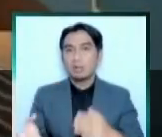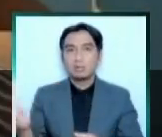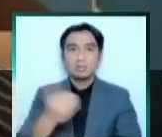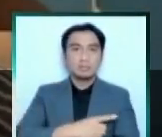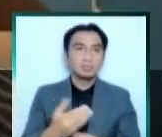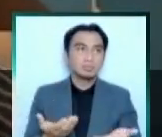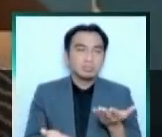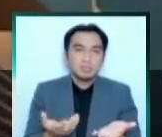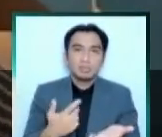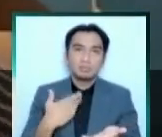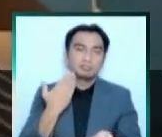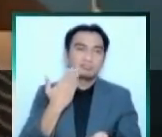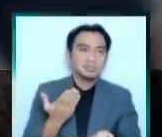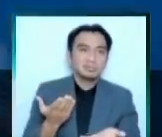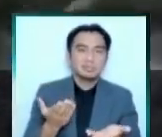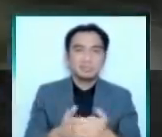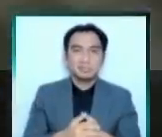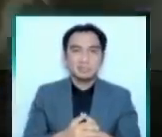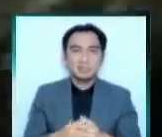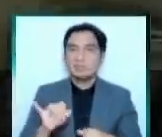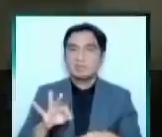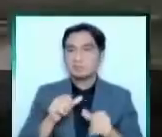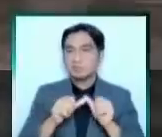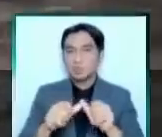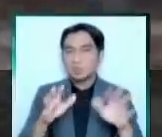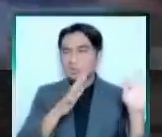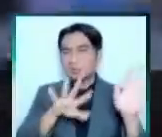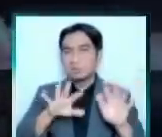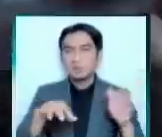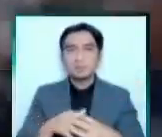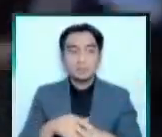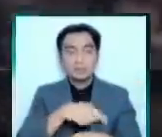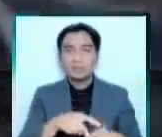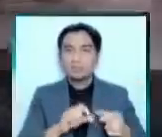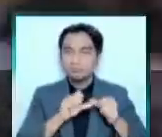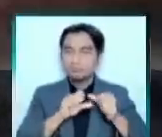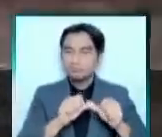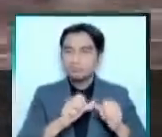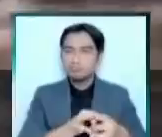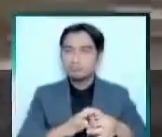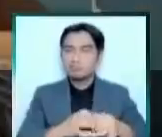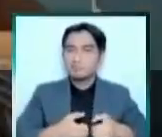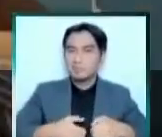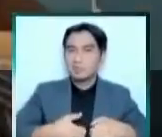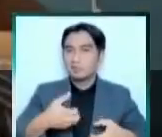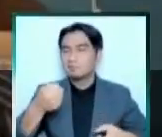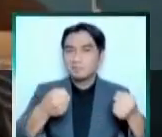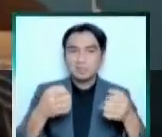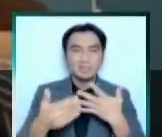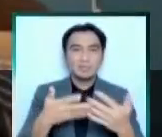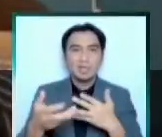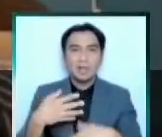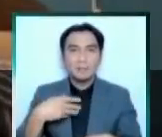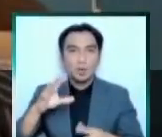my time to go. Akala ko I wouldn't make it. Pero hindi sila bumigay kahit pa nagkaubusan ng tubig at pagkain. People were just sharing food